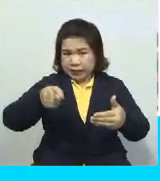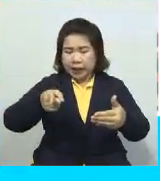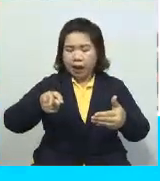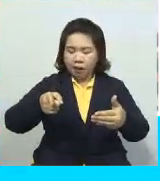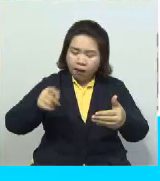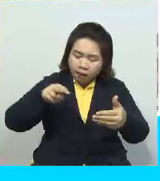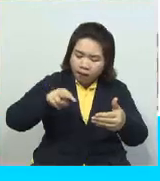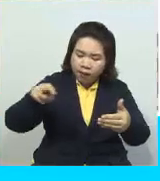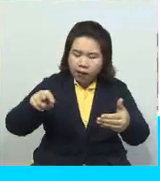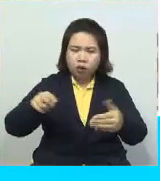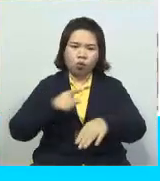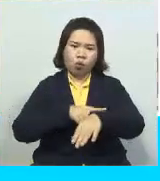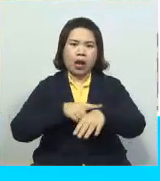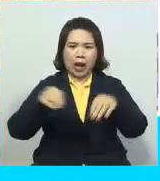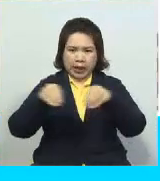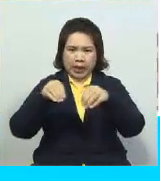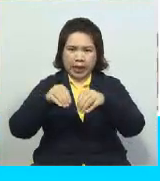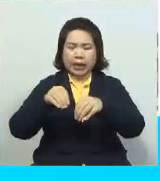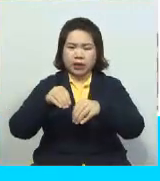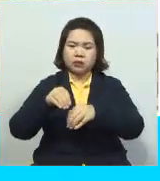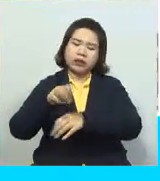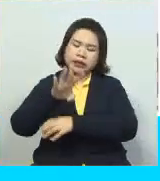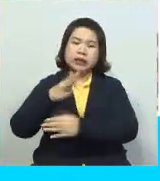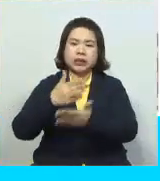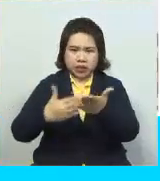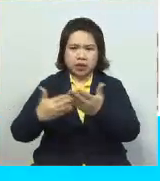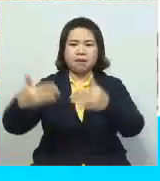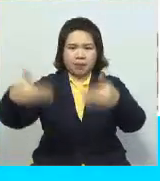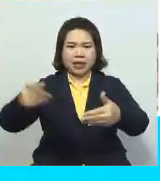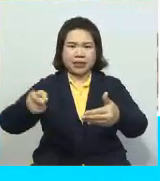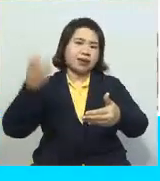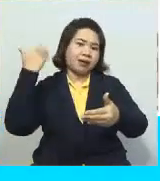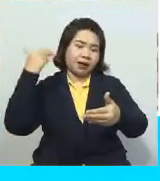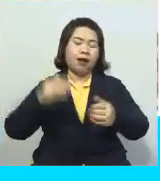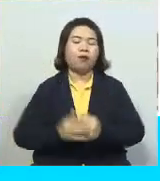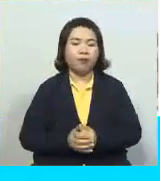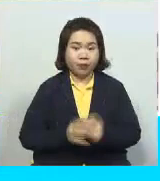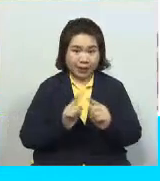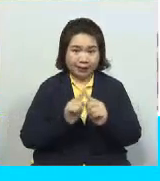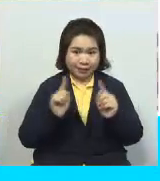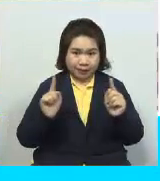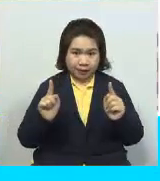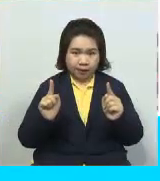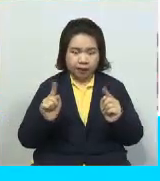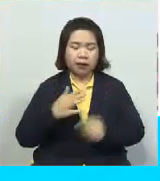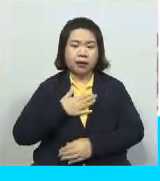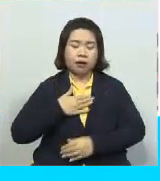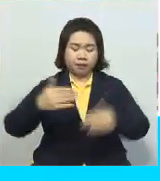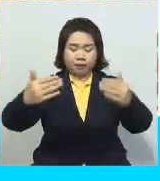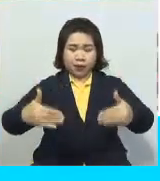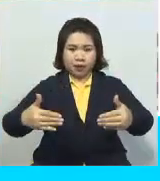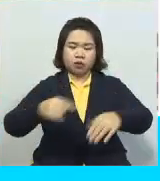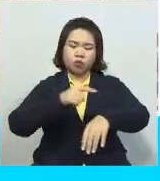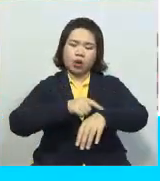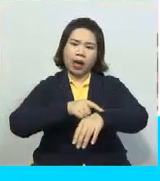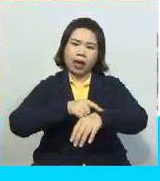ยก็ประมาณใกล้ๆเวลา16นาฬิกา30นาทีเลยนะครับแต่อย่างไรก็ตามจากที่เราปิดการจราจร16น